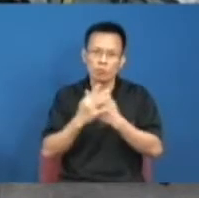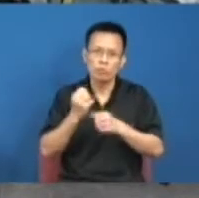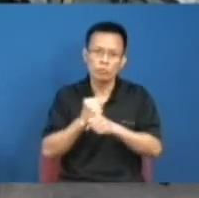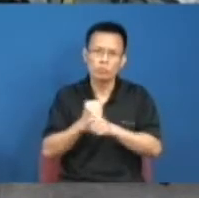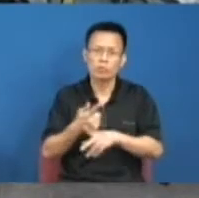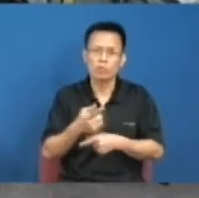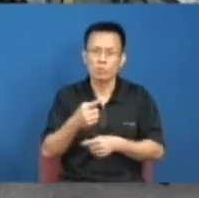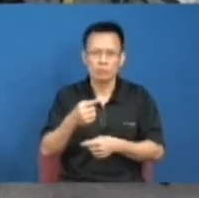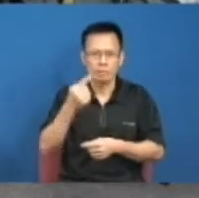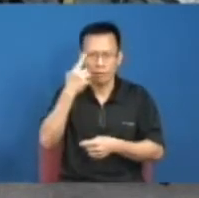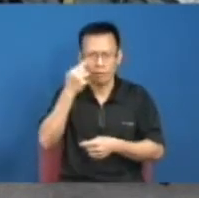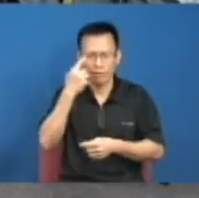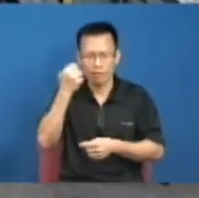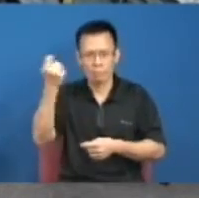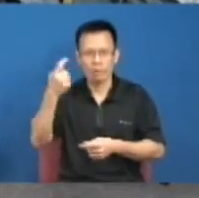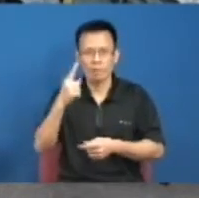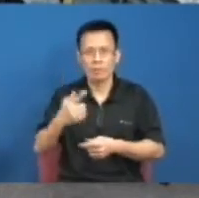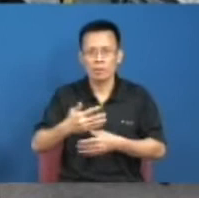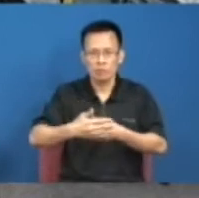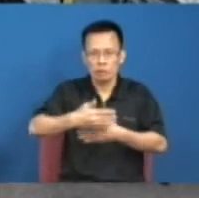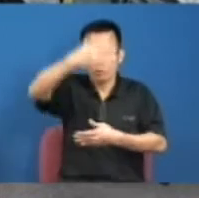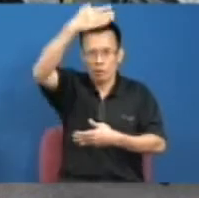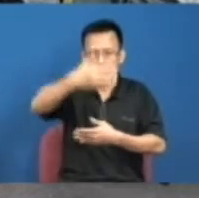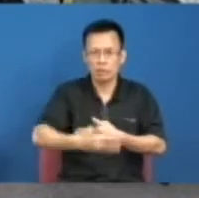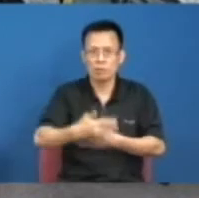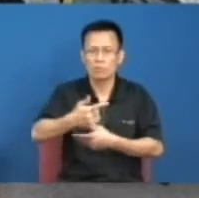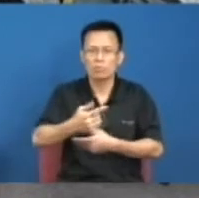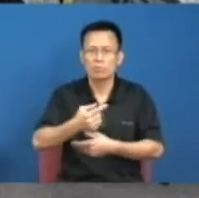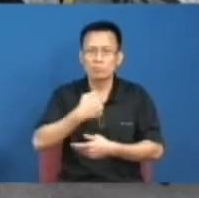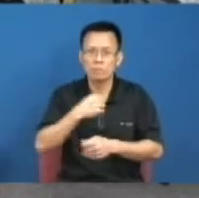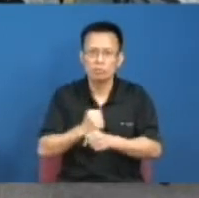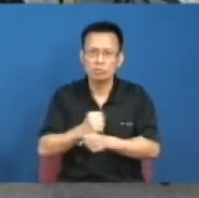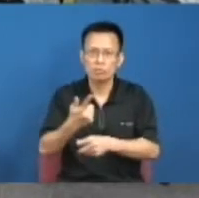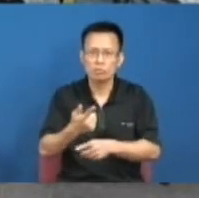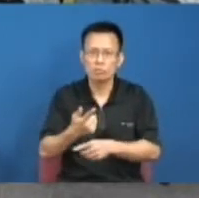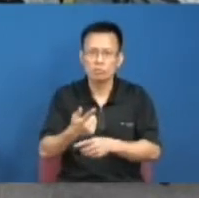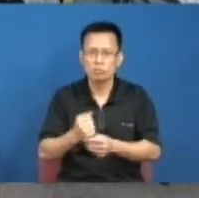習，點解牆身都要做防水咧？牆身都要由嗰啲 equipment bring 咯。